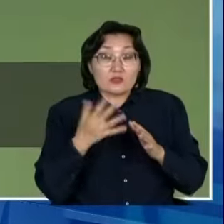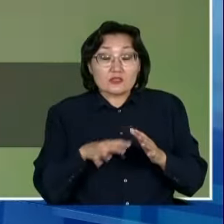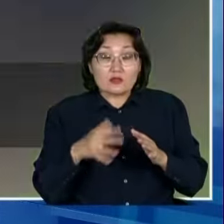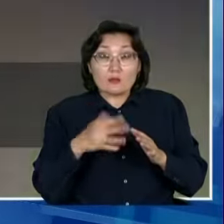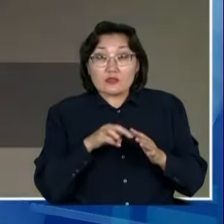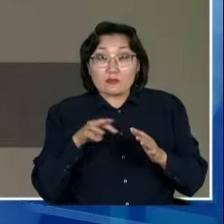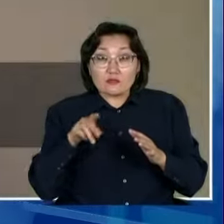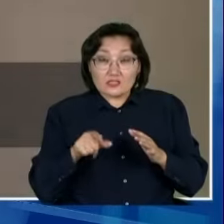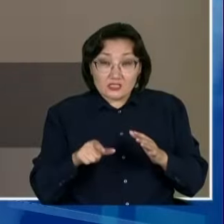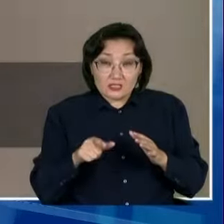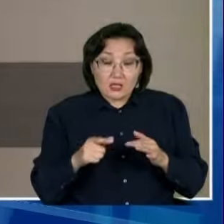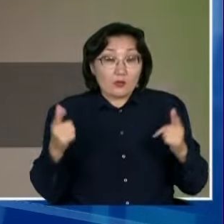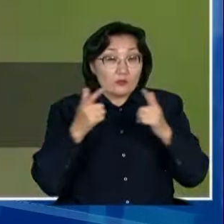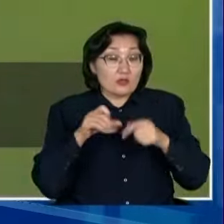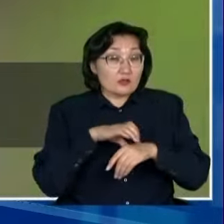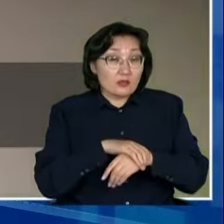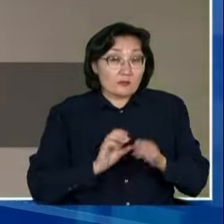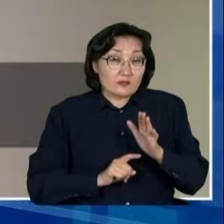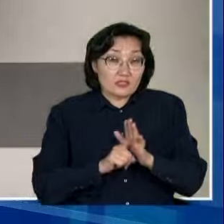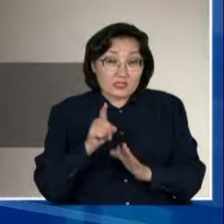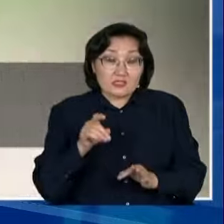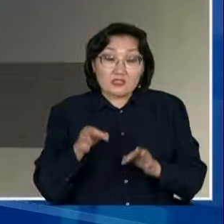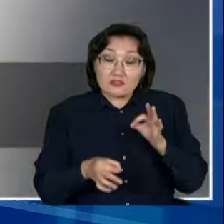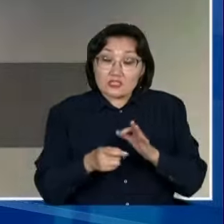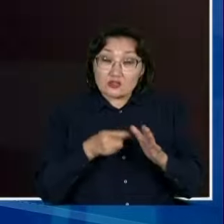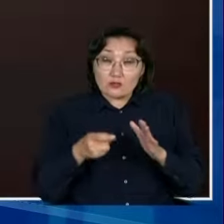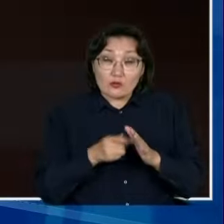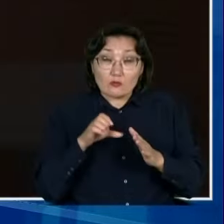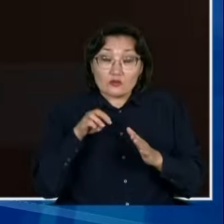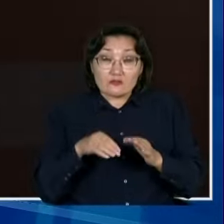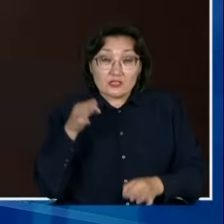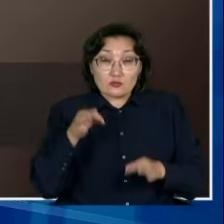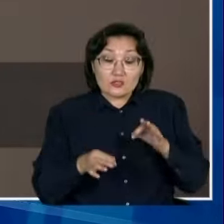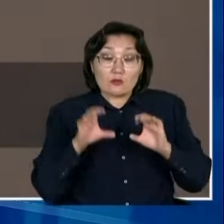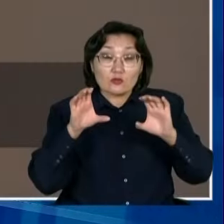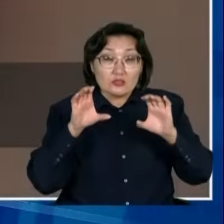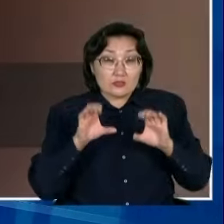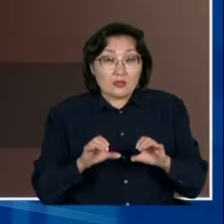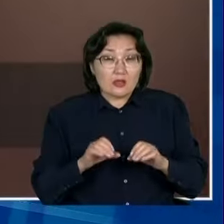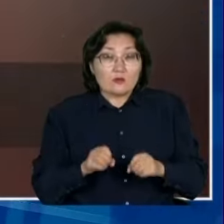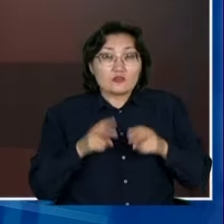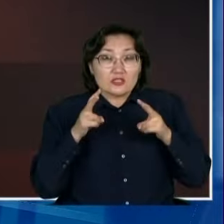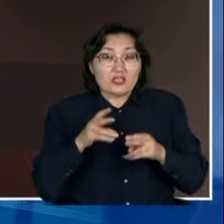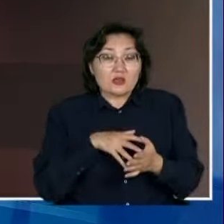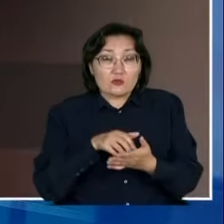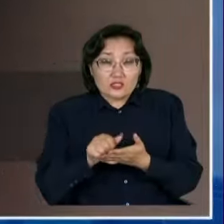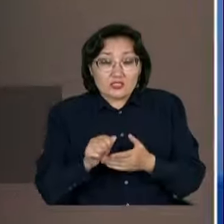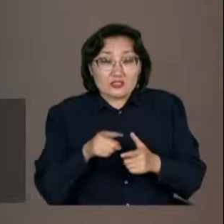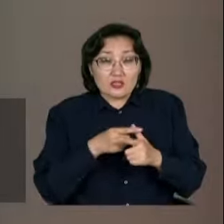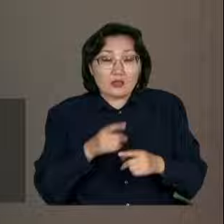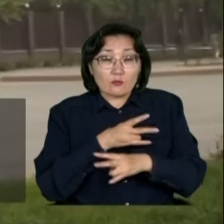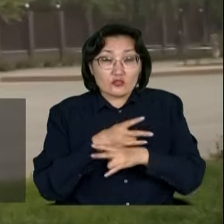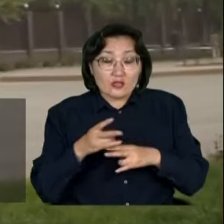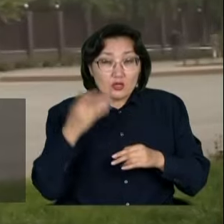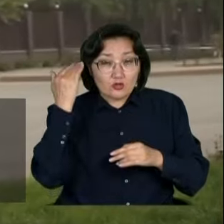50 миллионов тенге. По данному факту ведется досудебное расследование по статье Уголовного кодекса «Умышленное уничтожение или